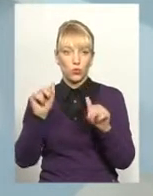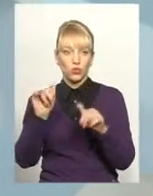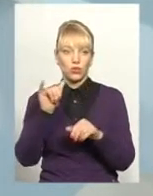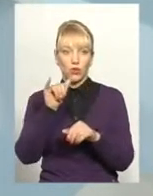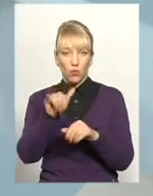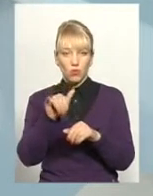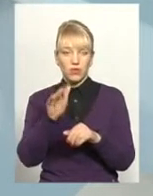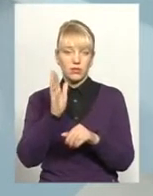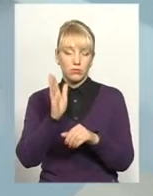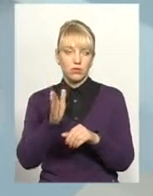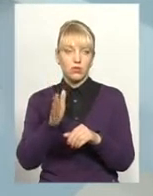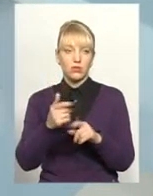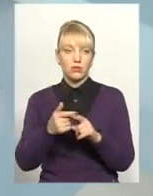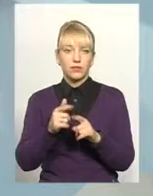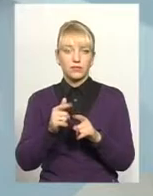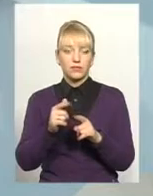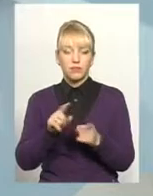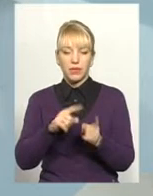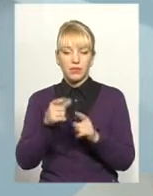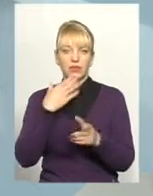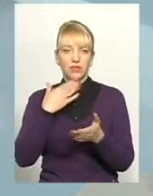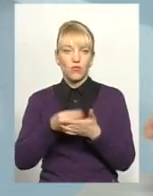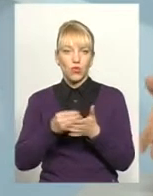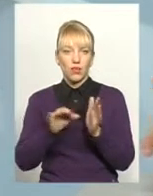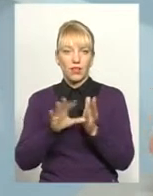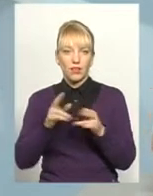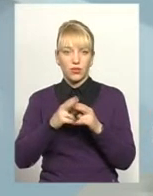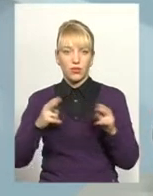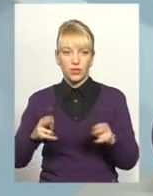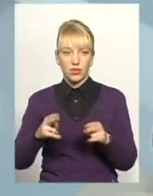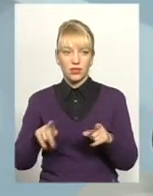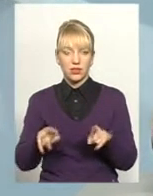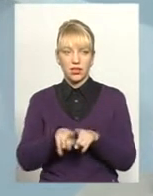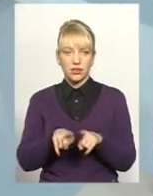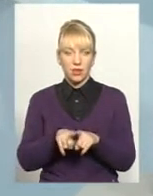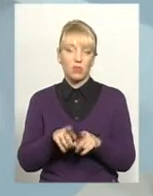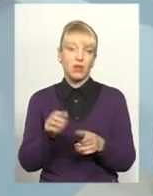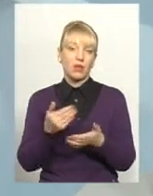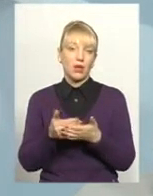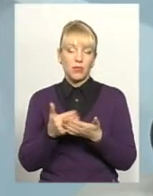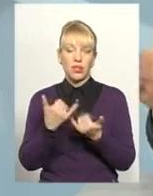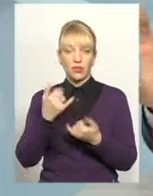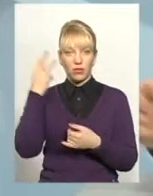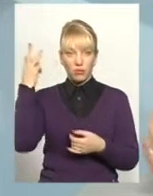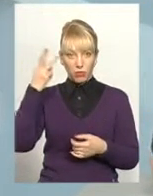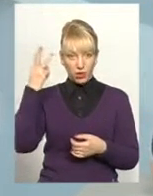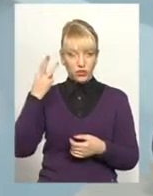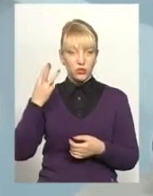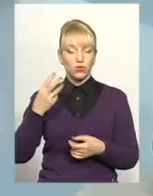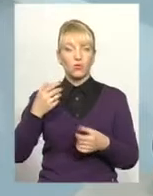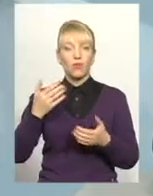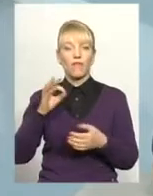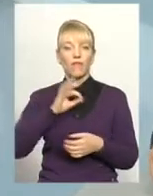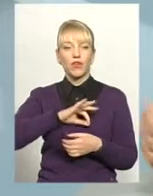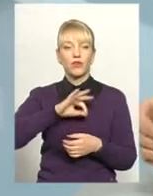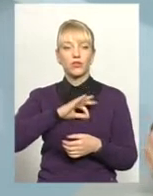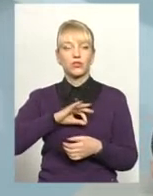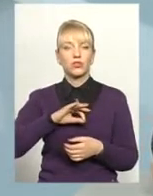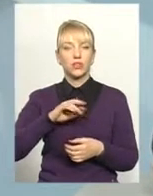зможете цю електричну енергію скористатися. Далі, сьогодні, скажімо, по Хмельницькому треба віддати належне, використовуються сонячні